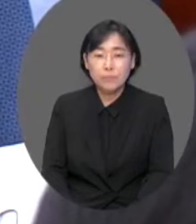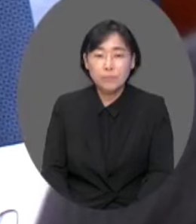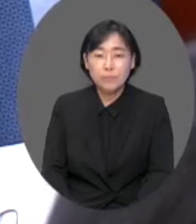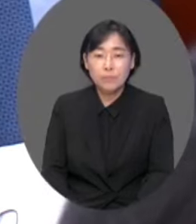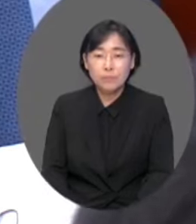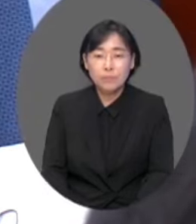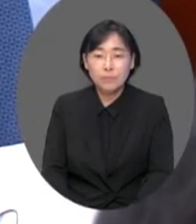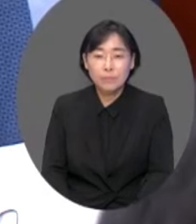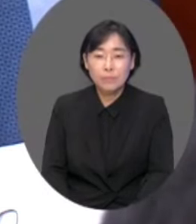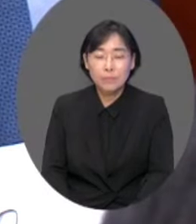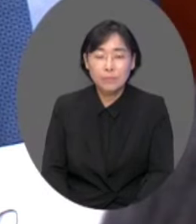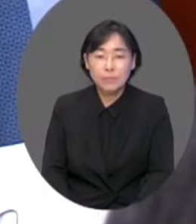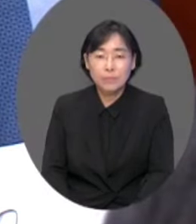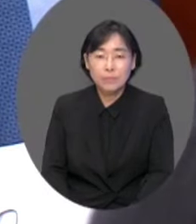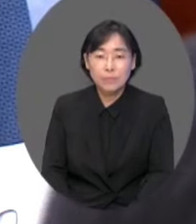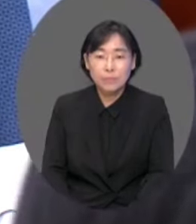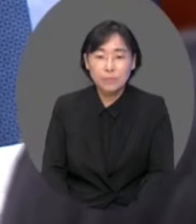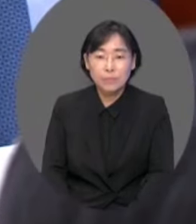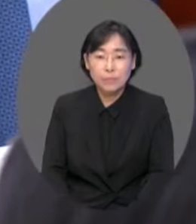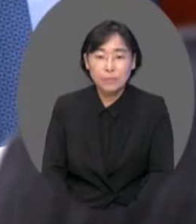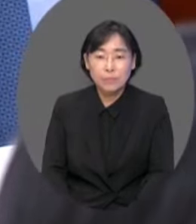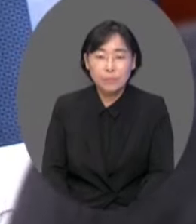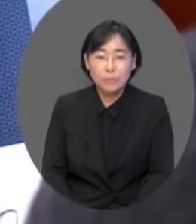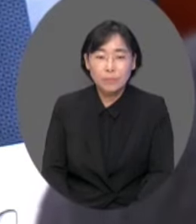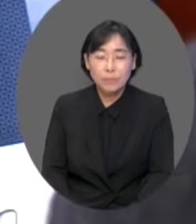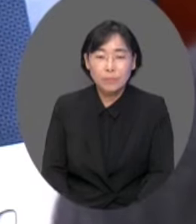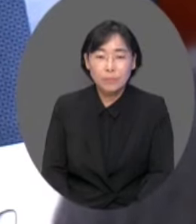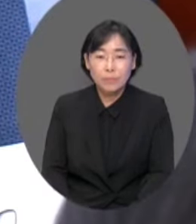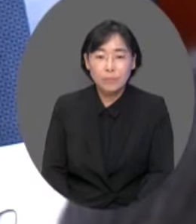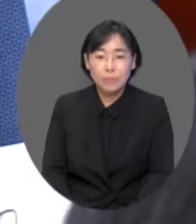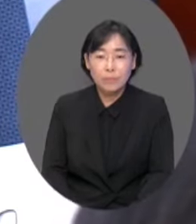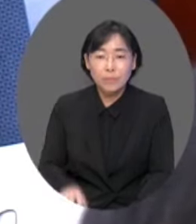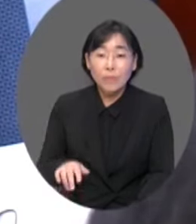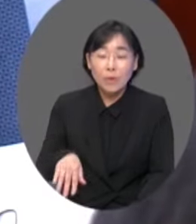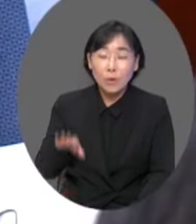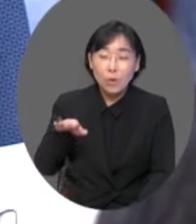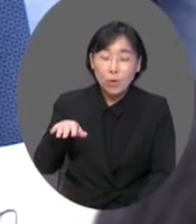전기용 경정. 예, 전기용 경정입니다. 5급이시죠?